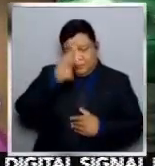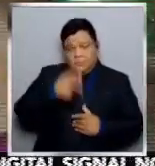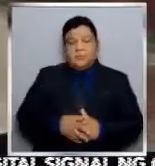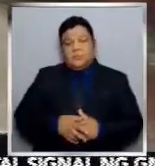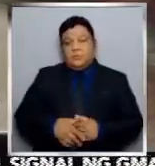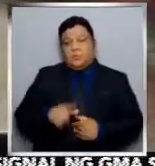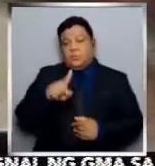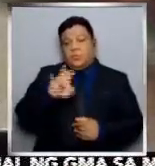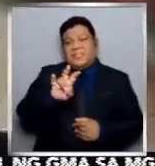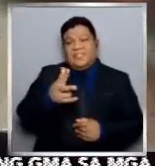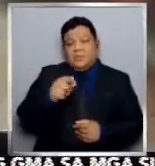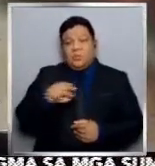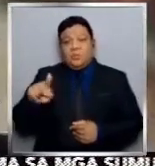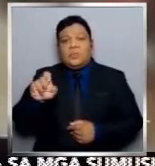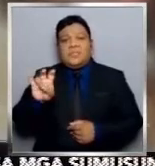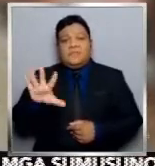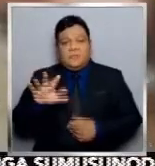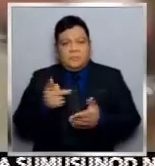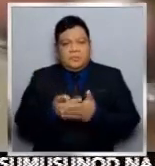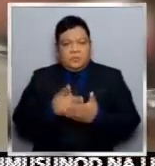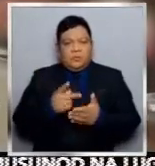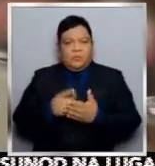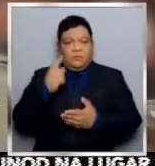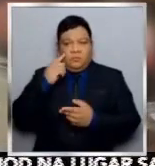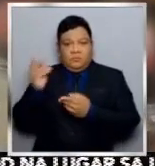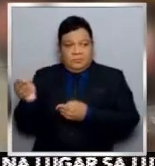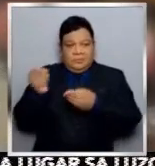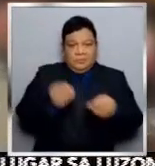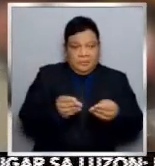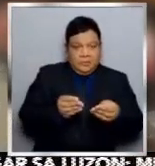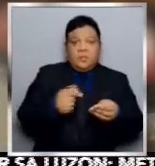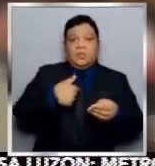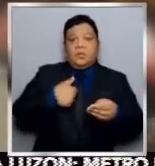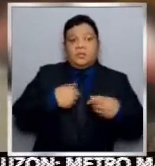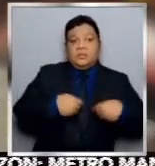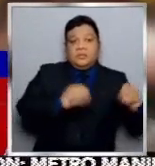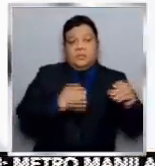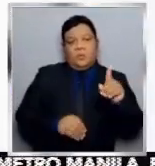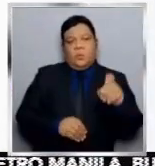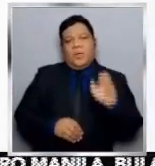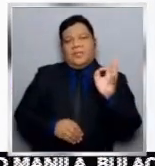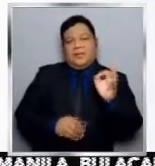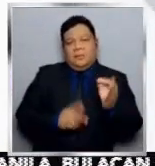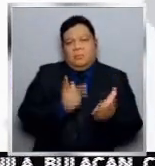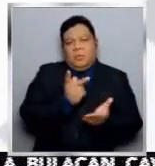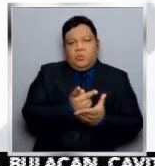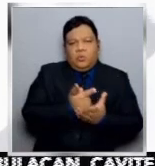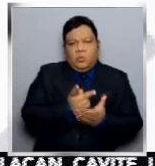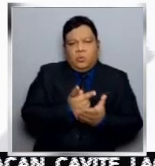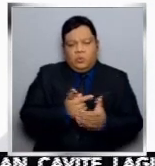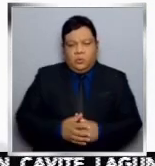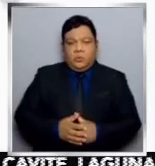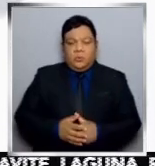175 pesos kada kilo ang pasa ng supplier. 190 pesos naman ang suggested retail price. Alam naman natin na,